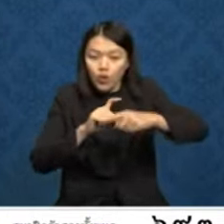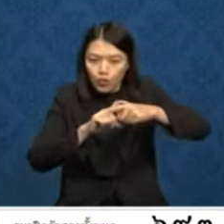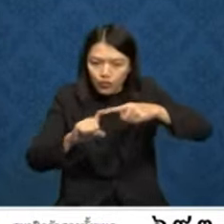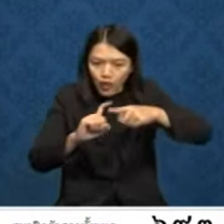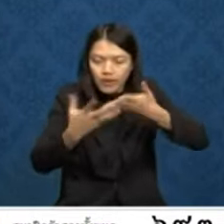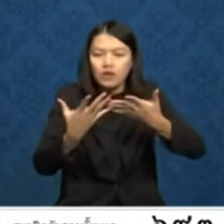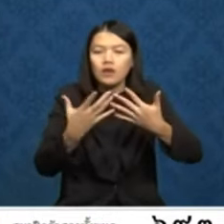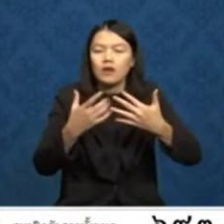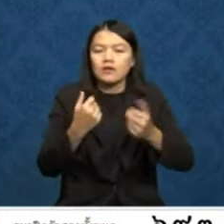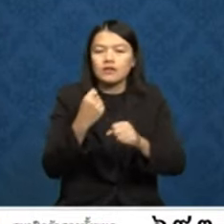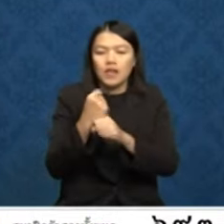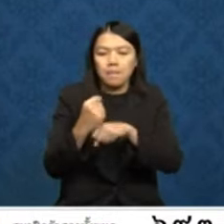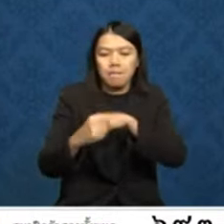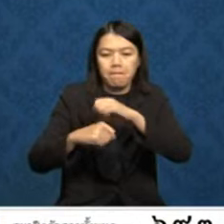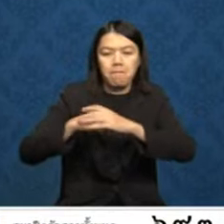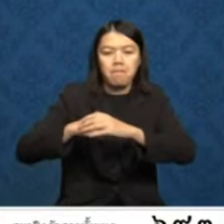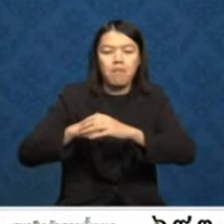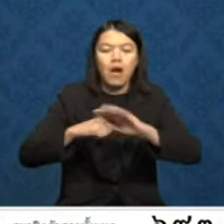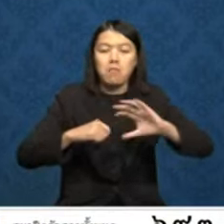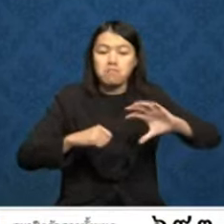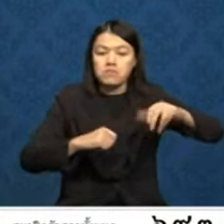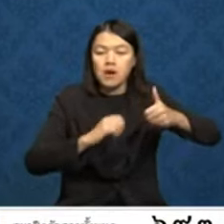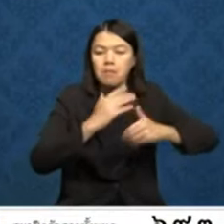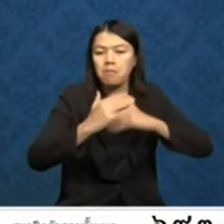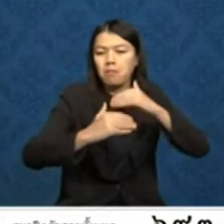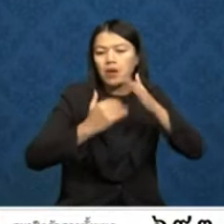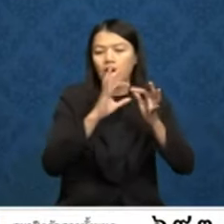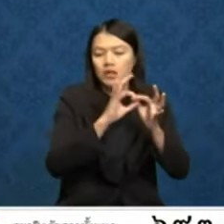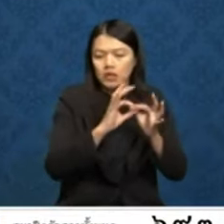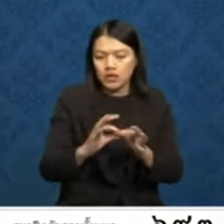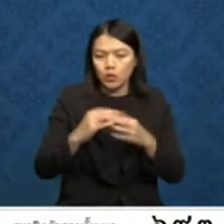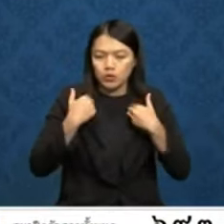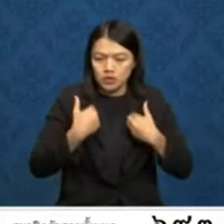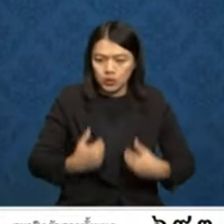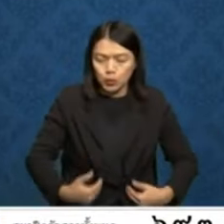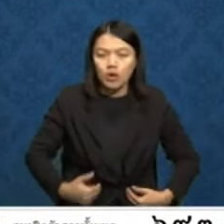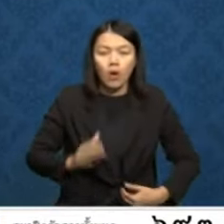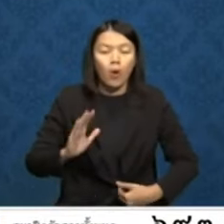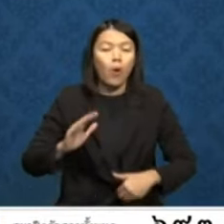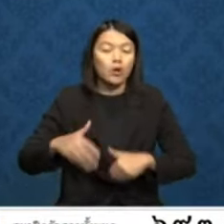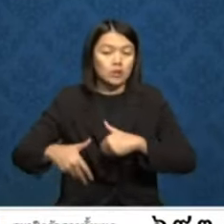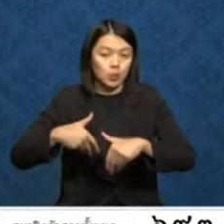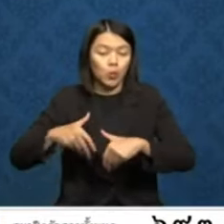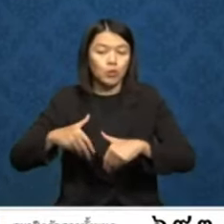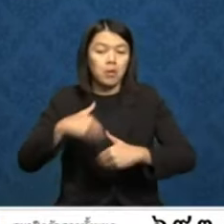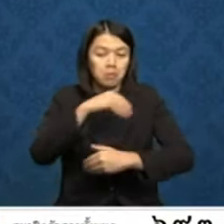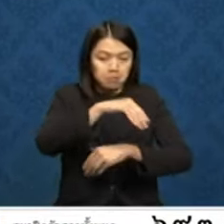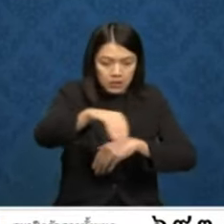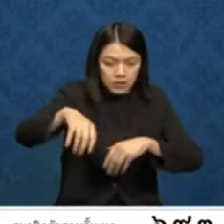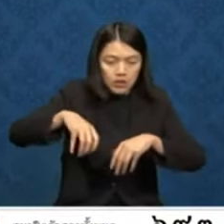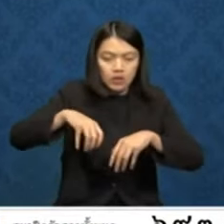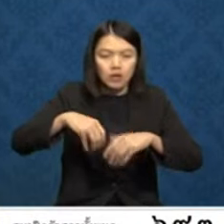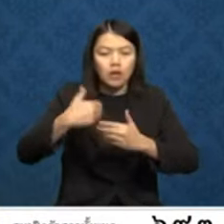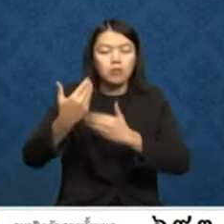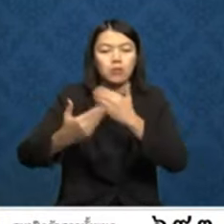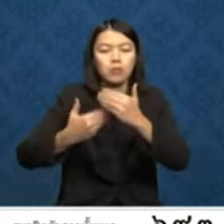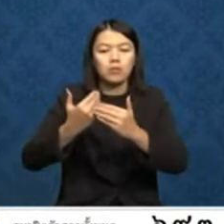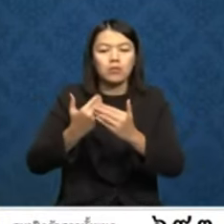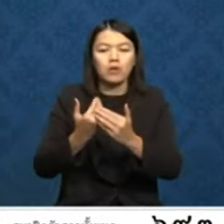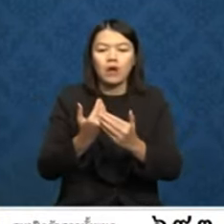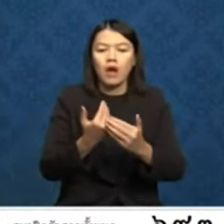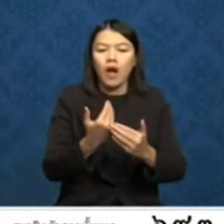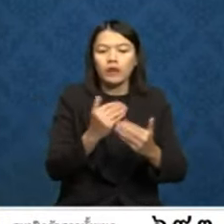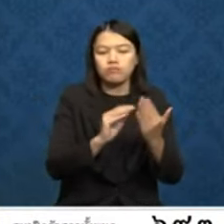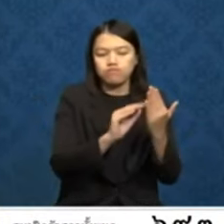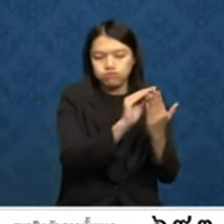ควบคู่กับการพัฒนาเมืองที่สอดคล้องกับความต้องการของพื้นที่เพื่อให้เกิดการกระจายความเจริญท